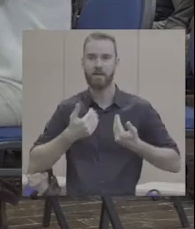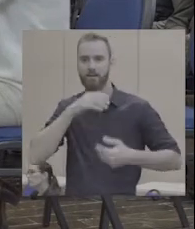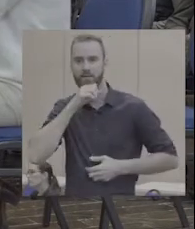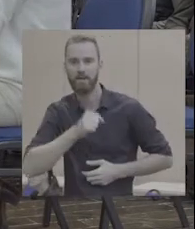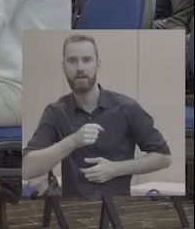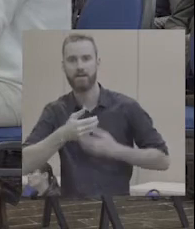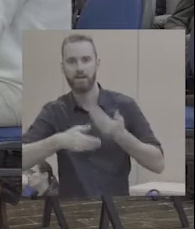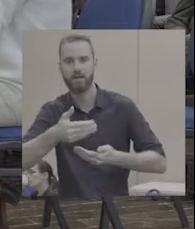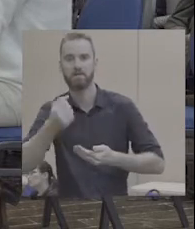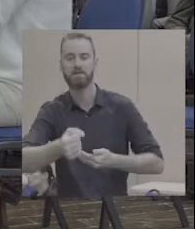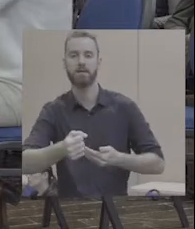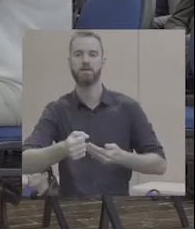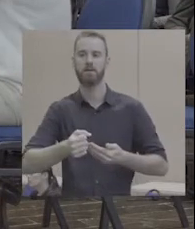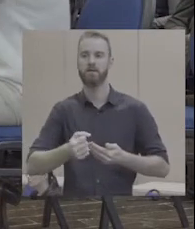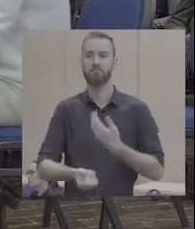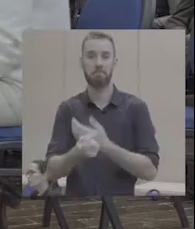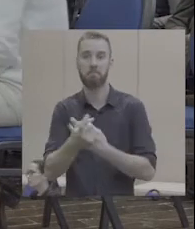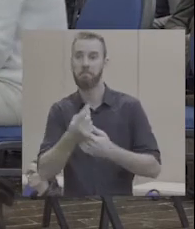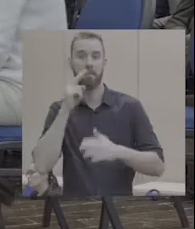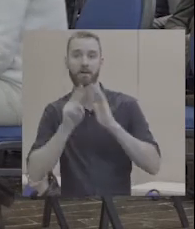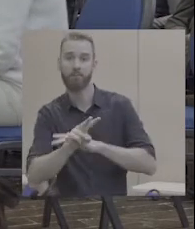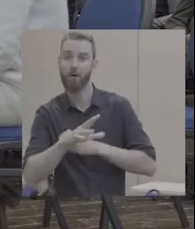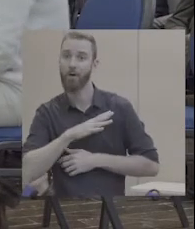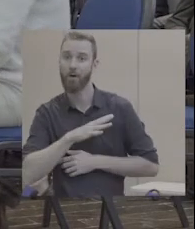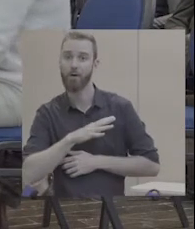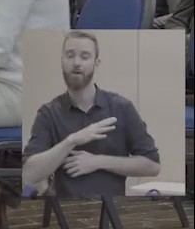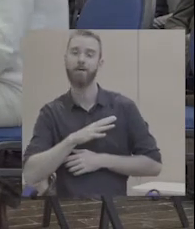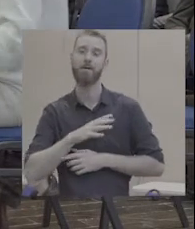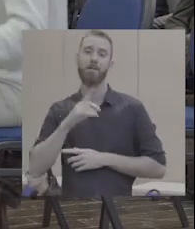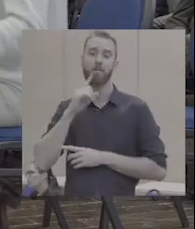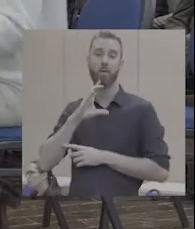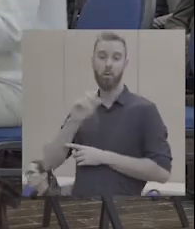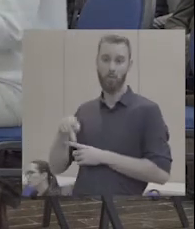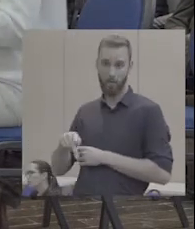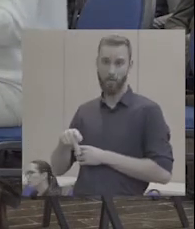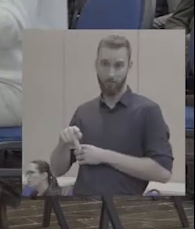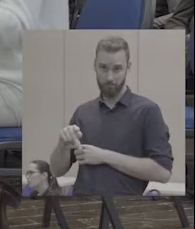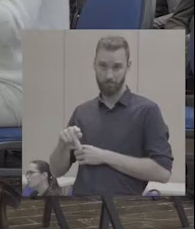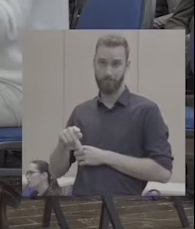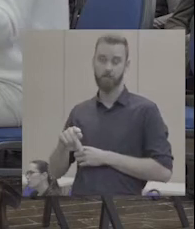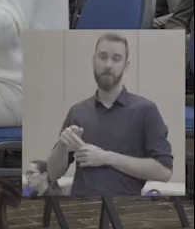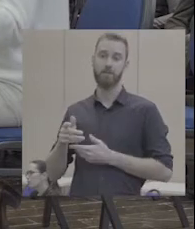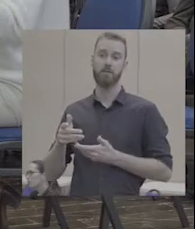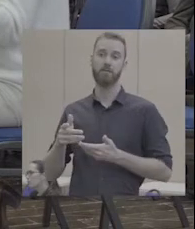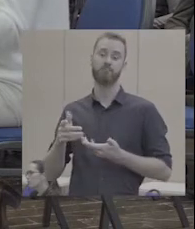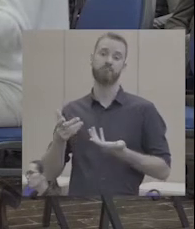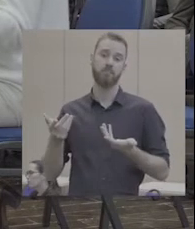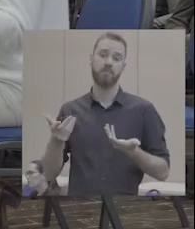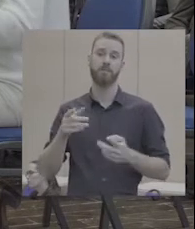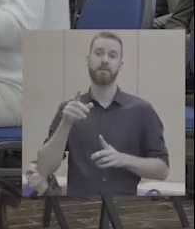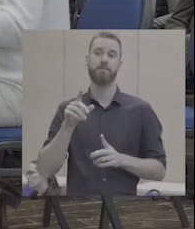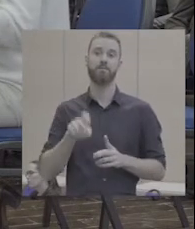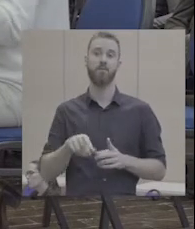faite d'imprévus. Puis pour la participation dans des coopératives d'habitation, on oublie, il faut être